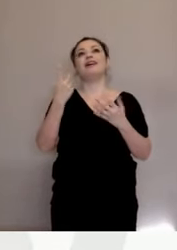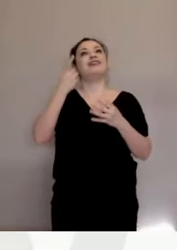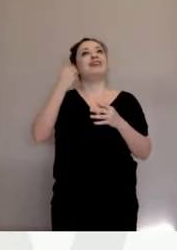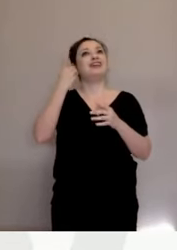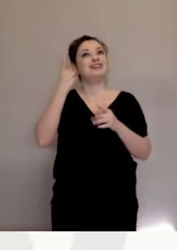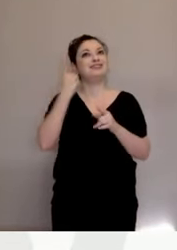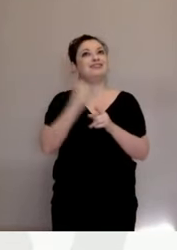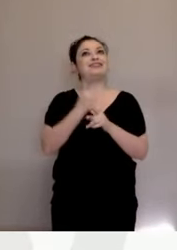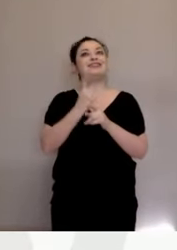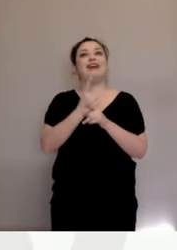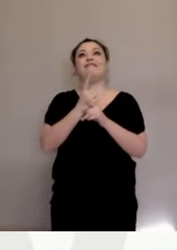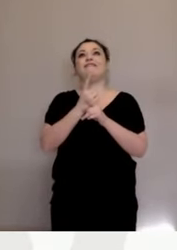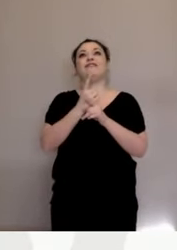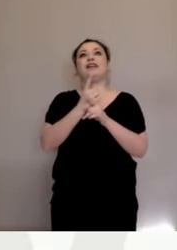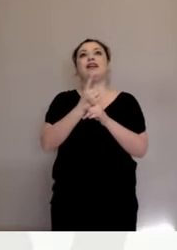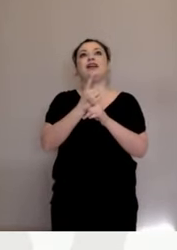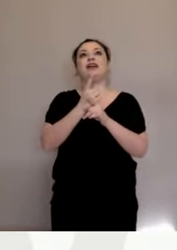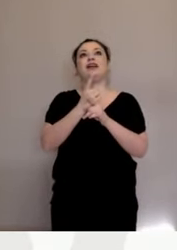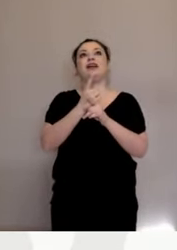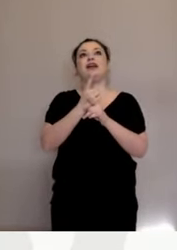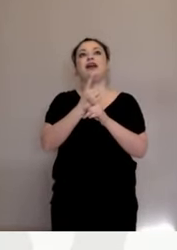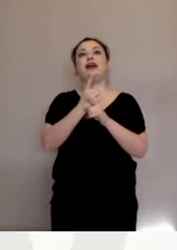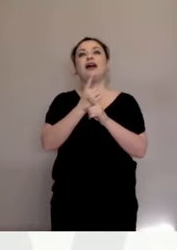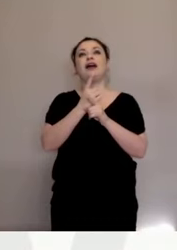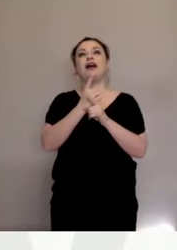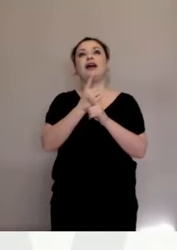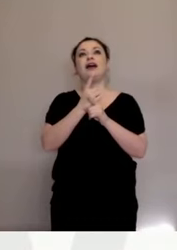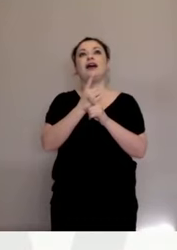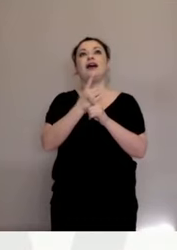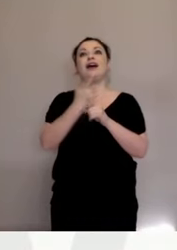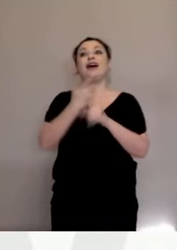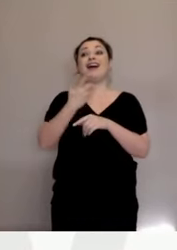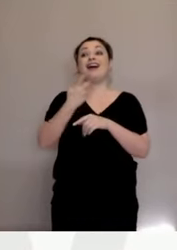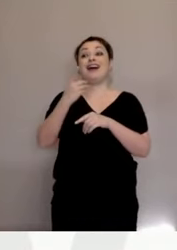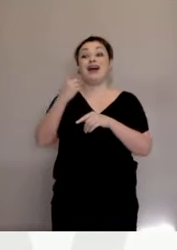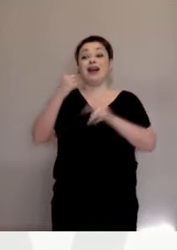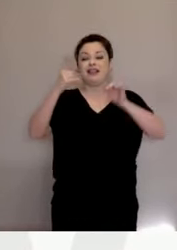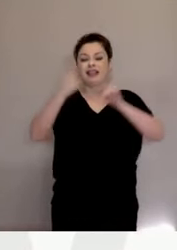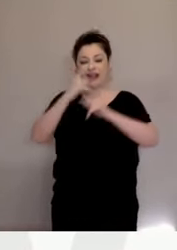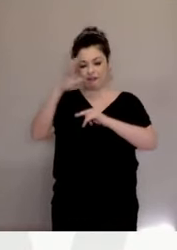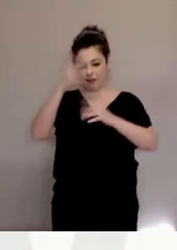modo non categoriale ma esistenziale,